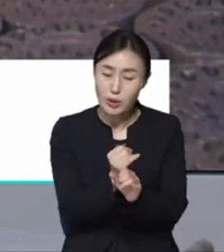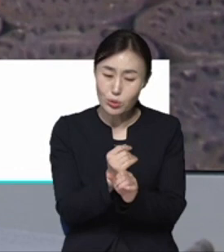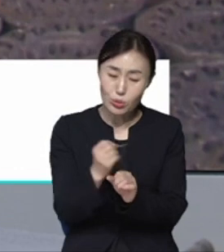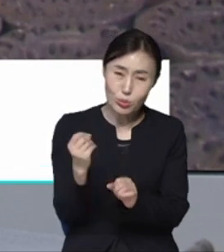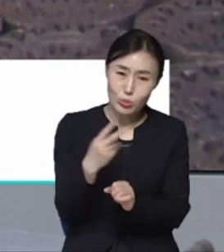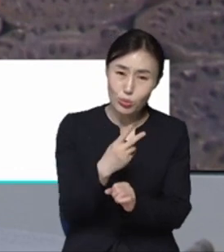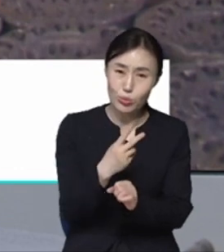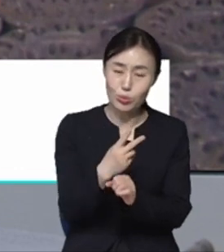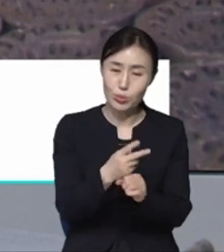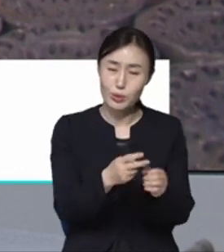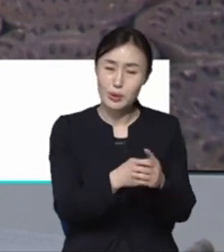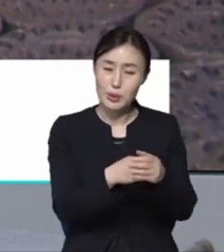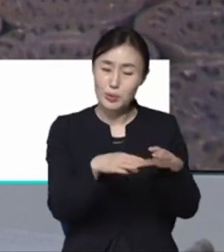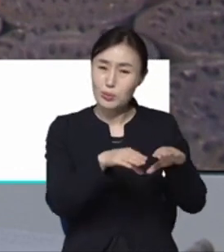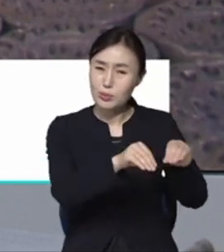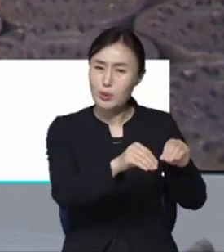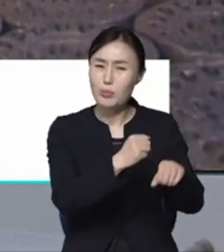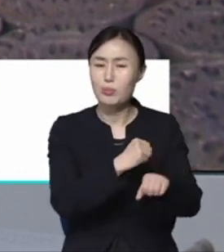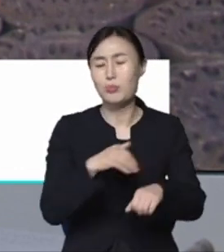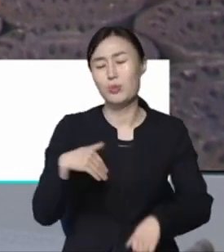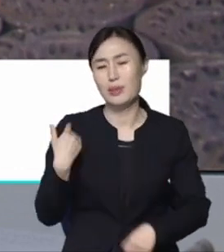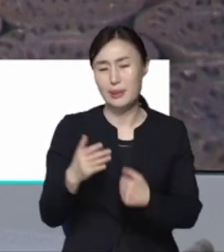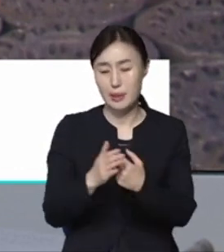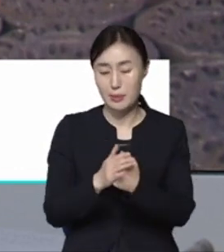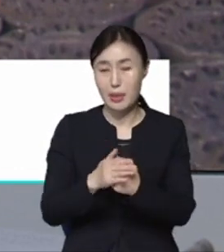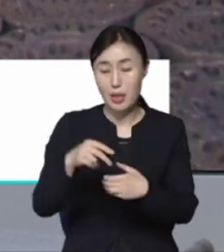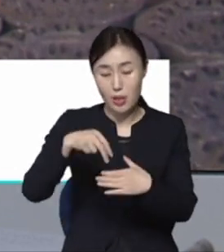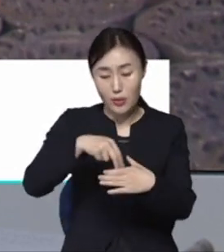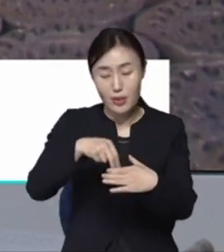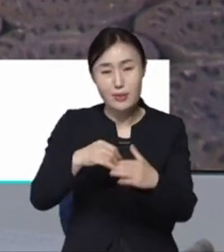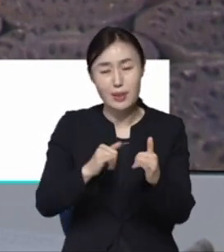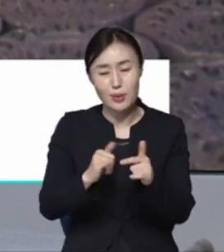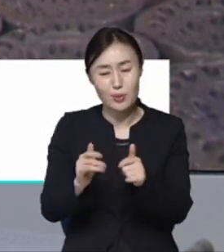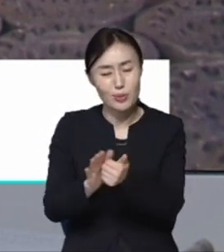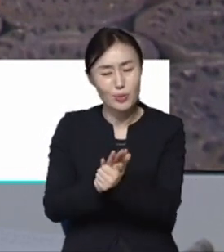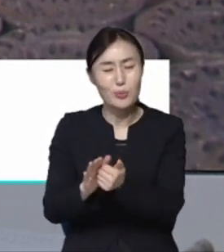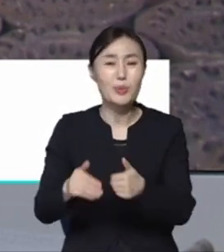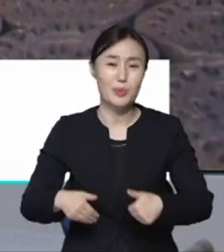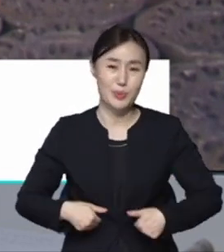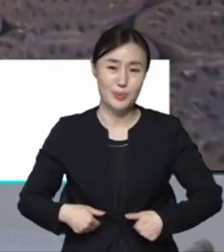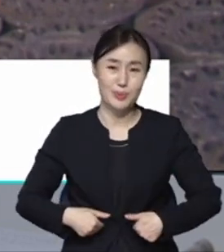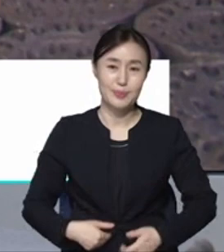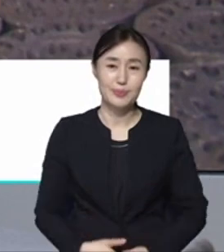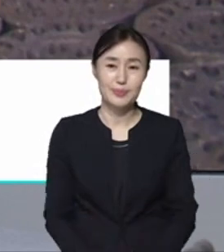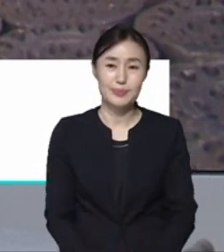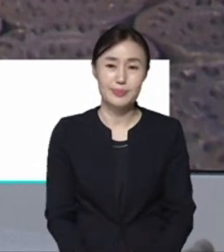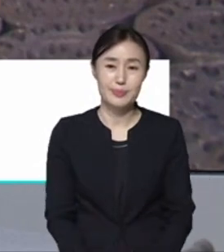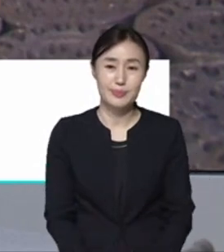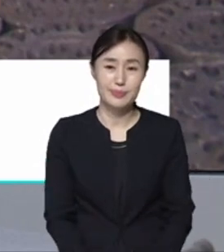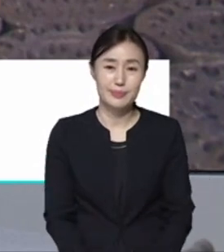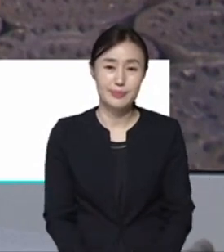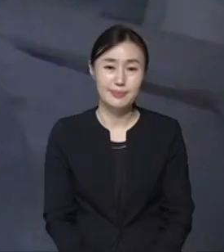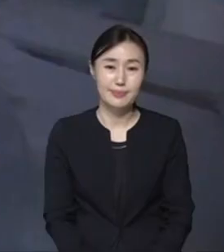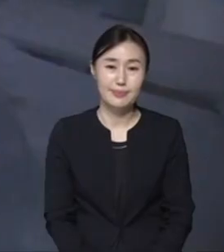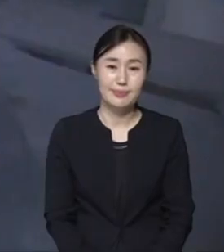몰라 취약계층들을 위한 대책 마련이 필요해 보입니다. 고영민 기자가 현장 취재했습니다.